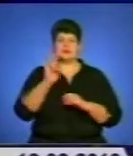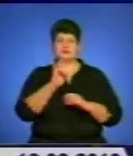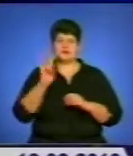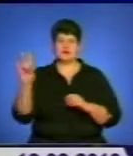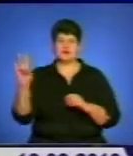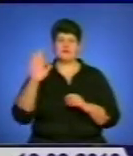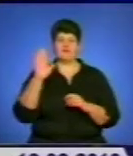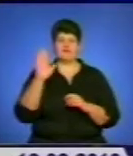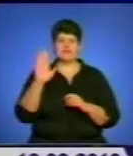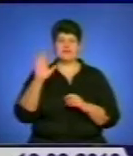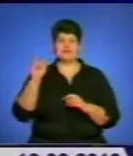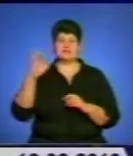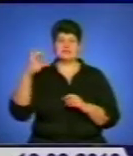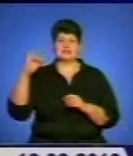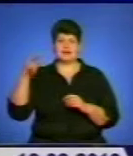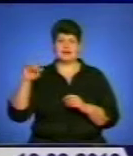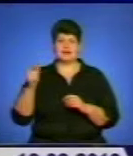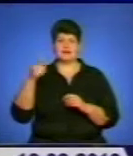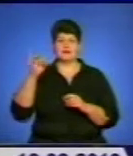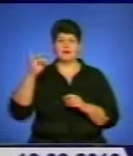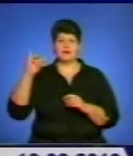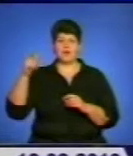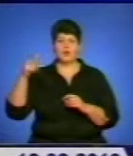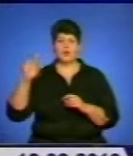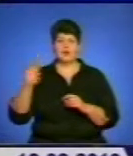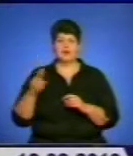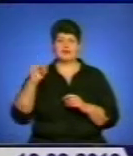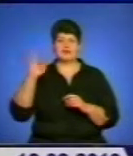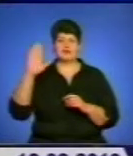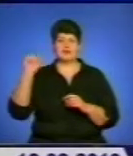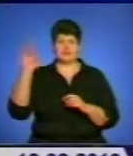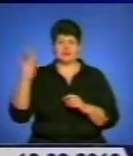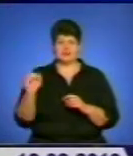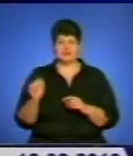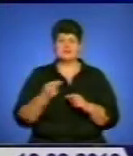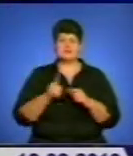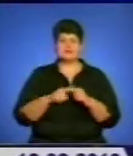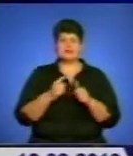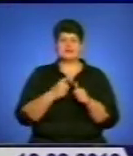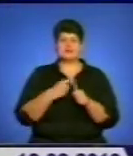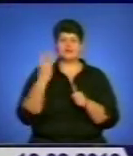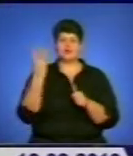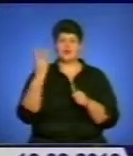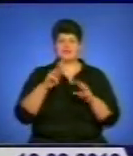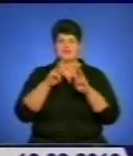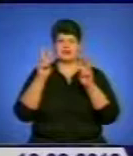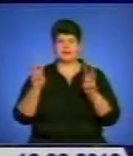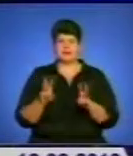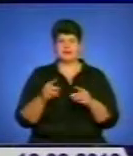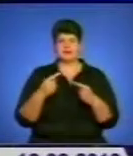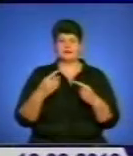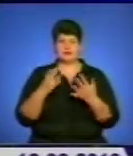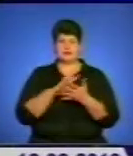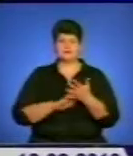Великого, Григорія Богослова та Іоанна Золотоустого. У народі цей праздник називають трьох святих. Більше про свято у